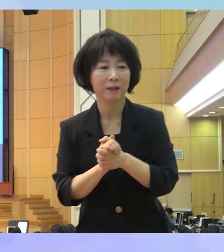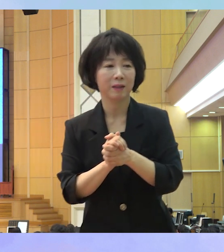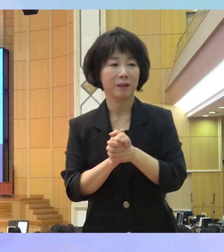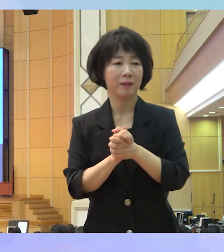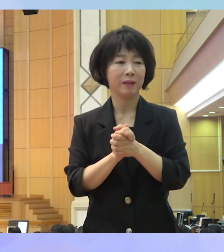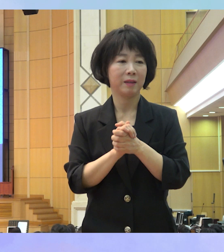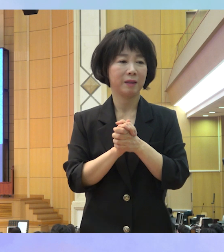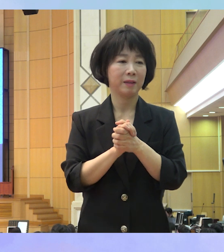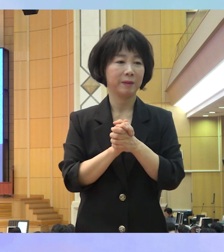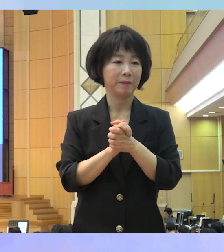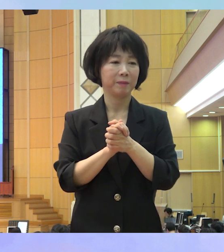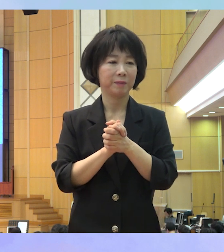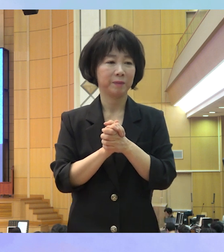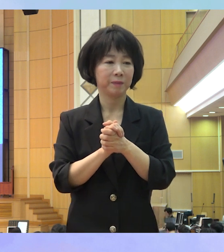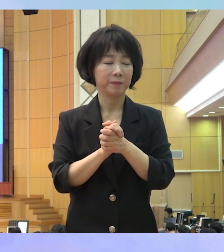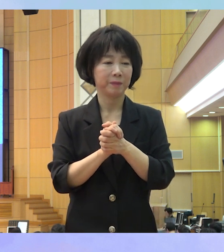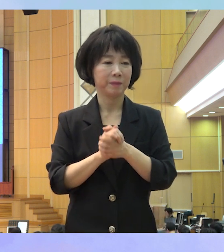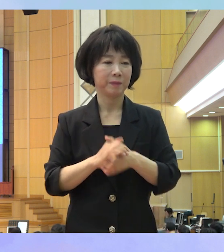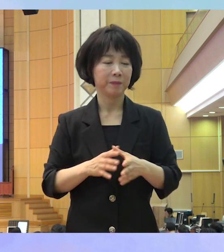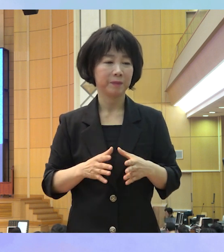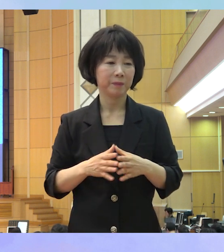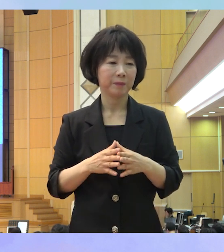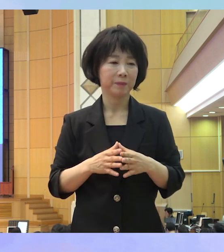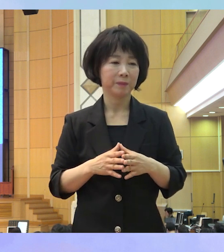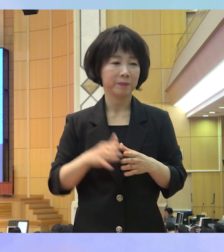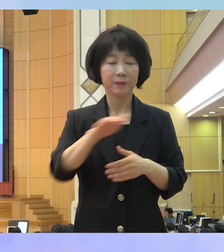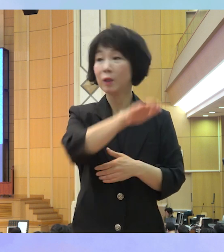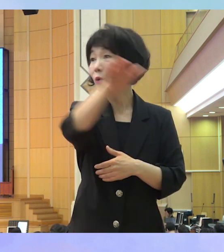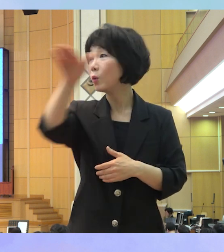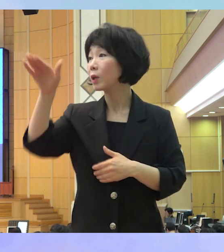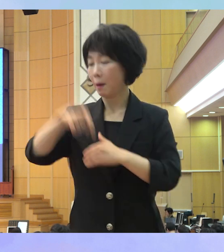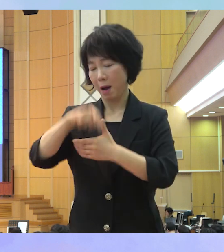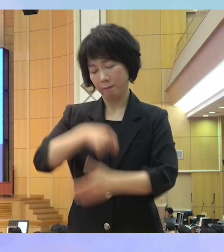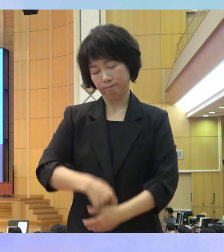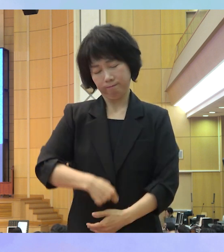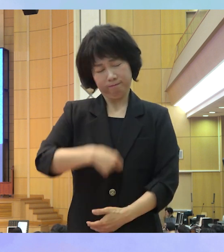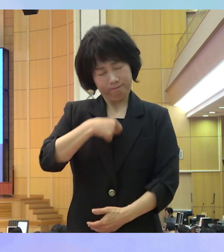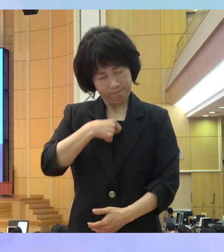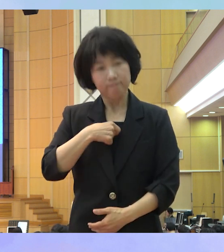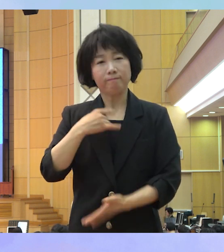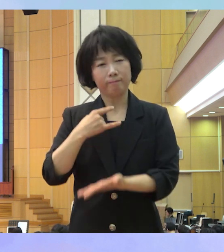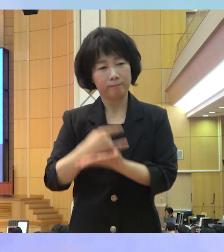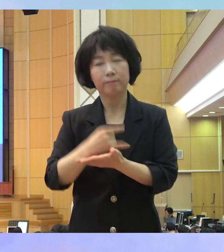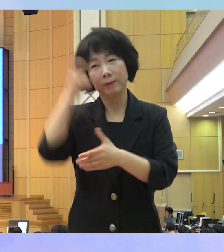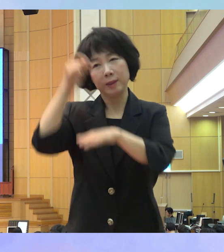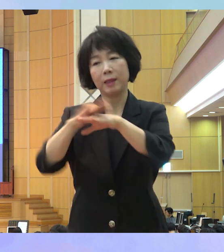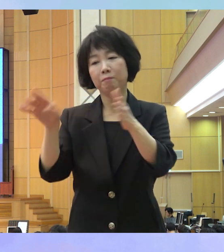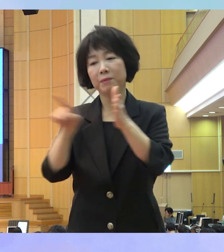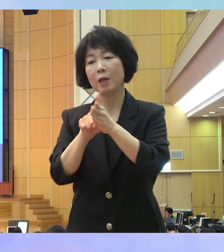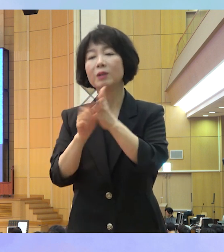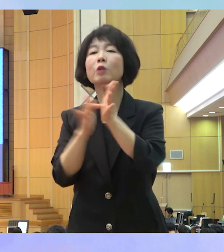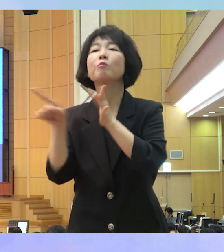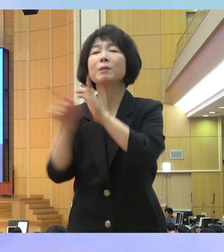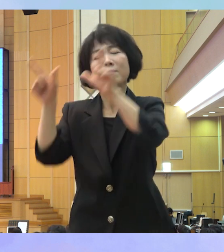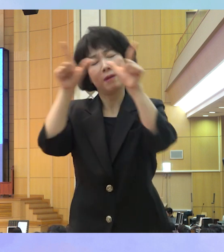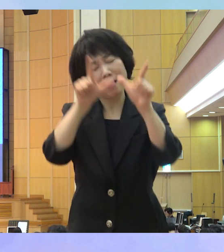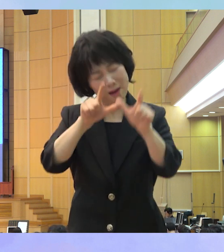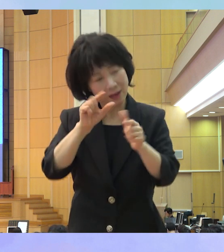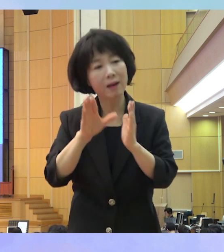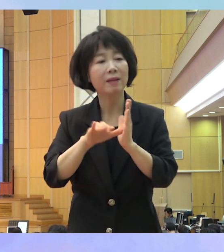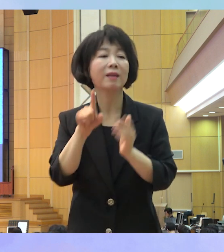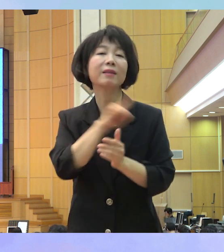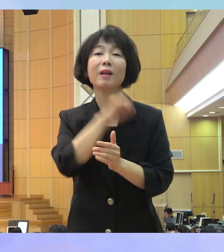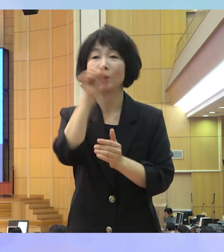기쁜 게 부모입니다. 그게 부모예요, 여러분. 우리가 의롭고 지혜롭게 신앙생활 잘하면서 살 때. 세 번째는